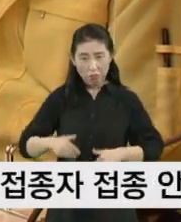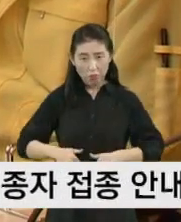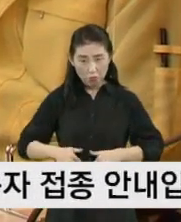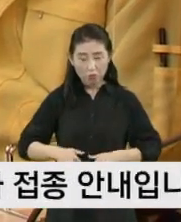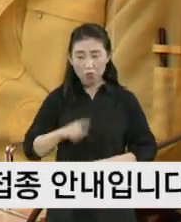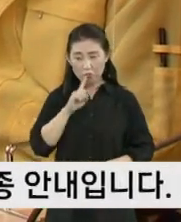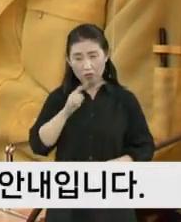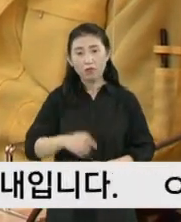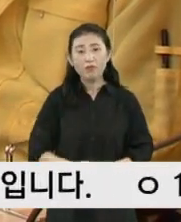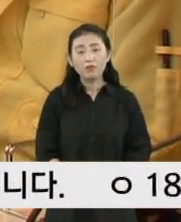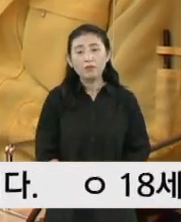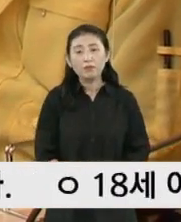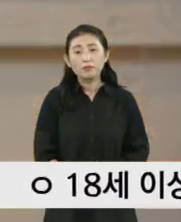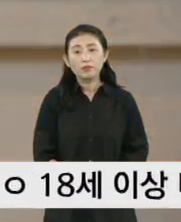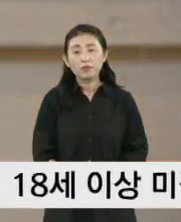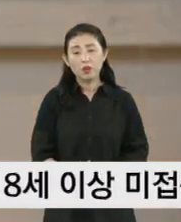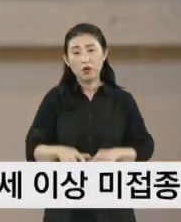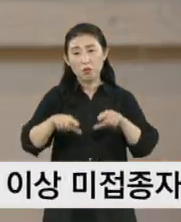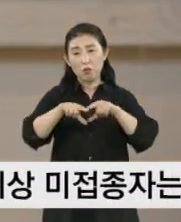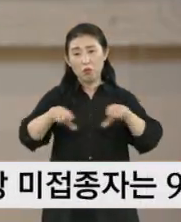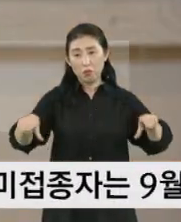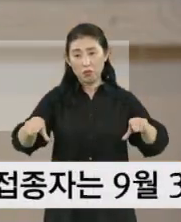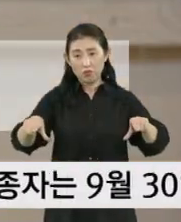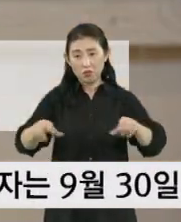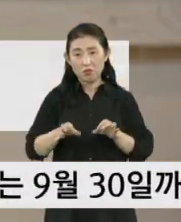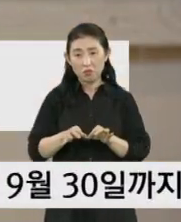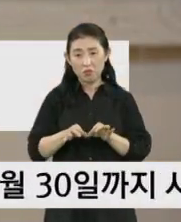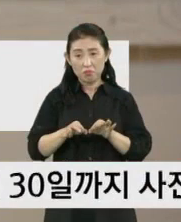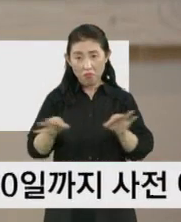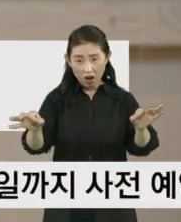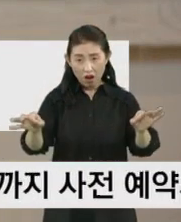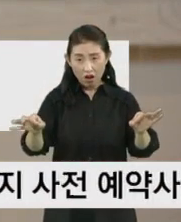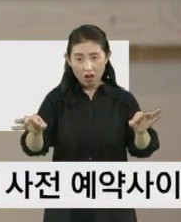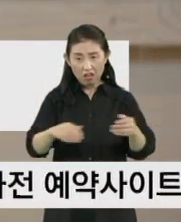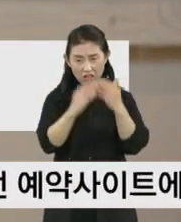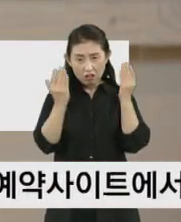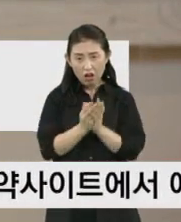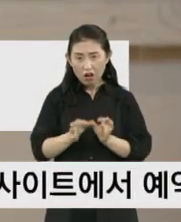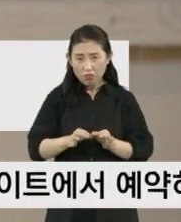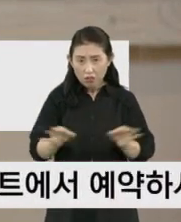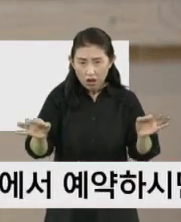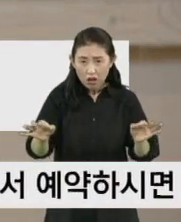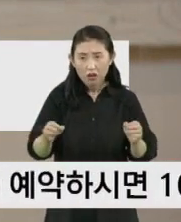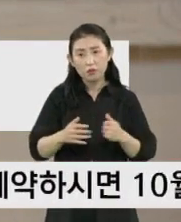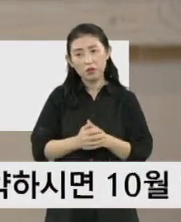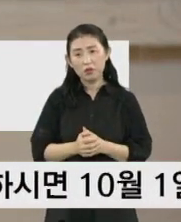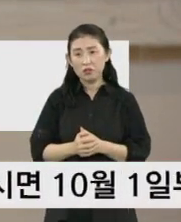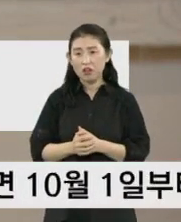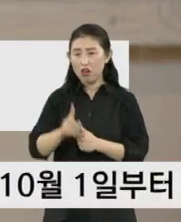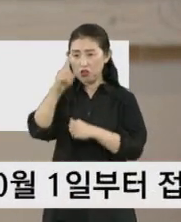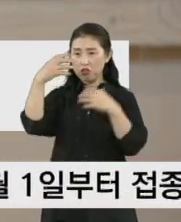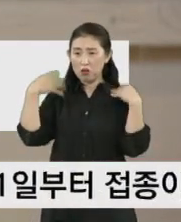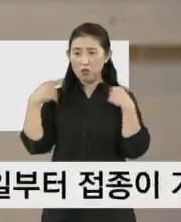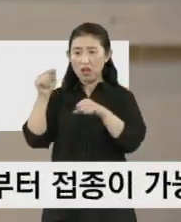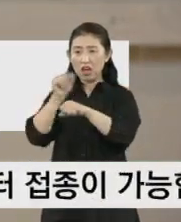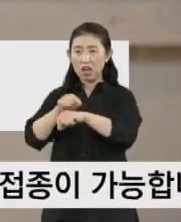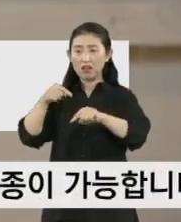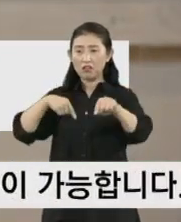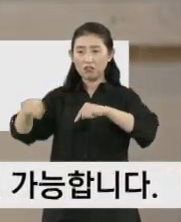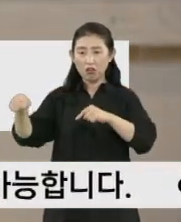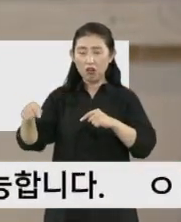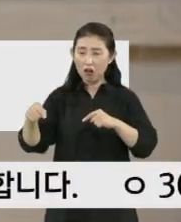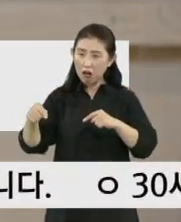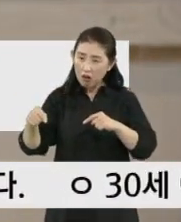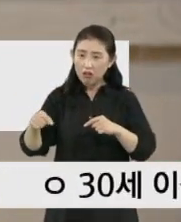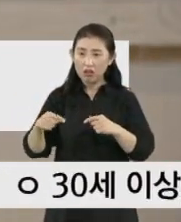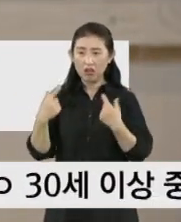고려했다고 말했습니다. 보편적 지급으로 손해한다면 행정의 일관성과 신뢰성을 상실할 뿐만 아니라